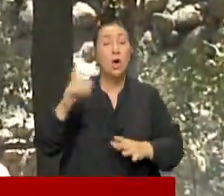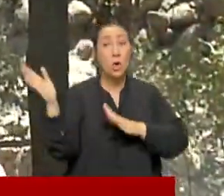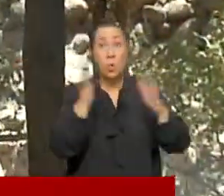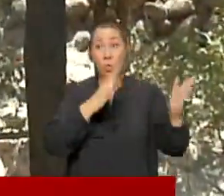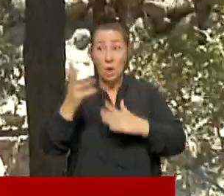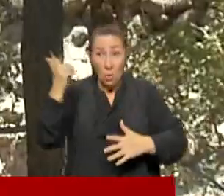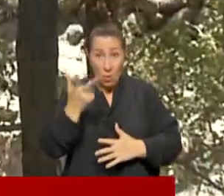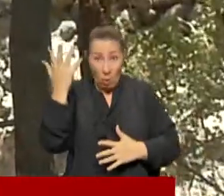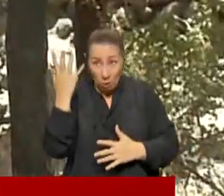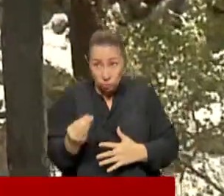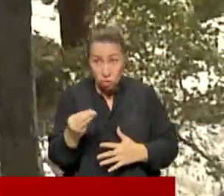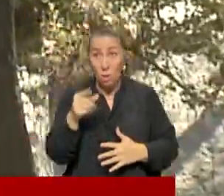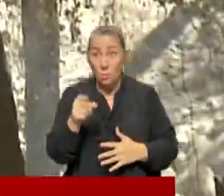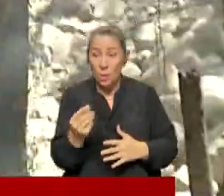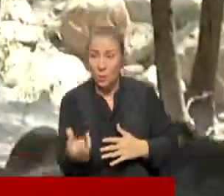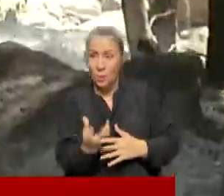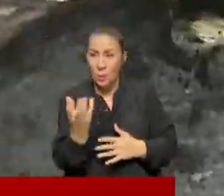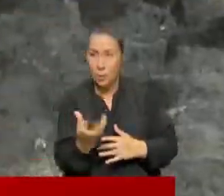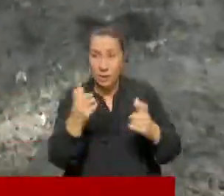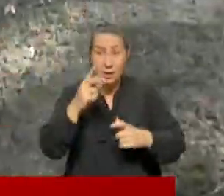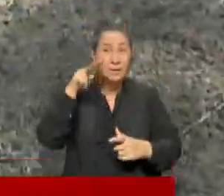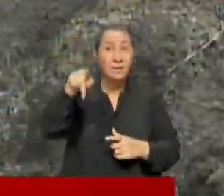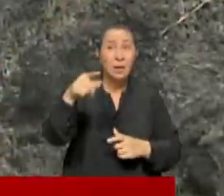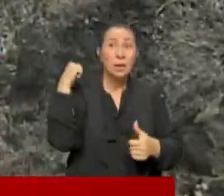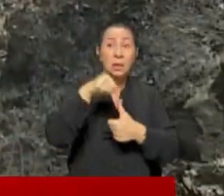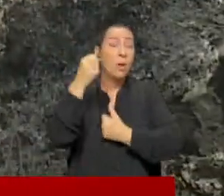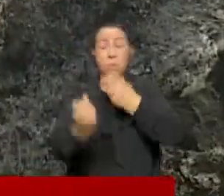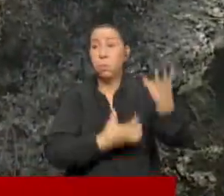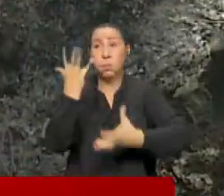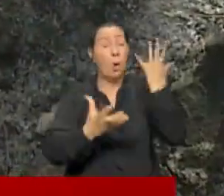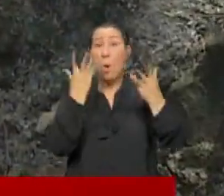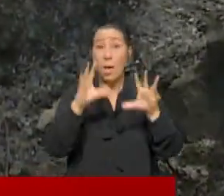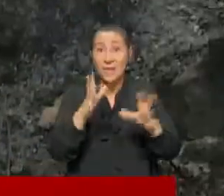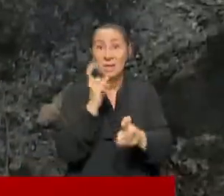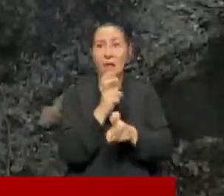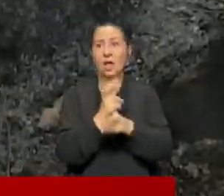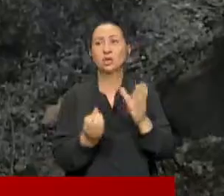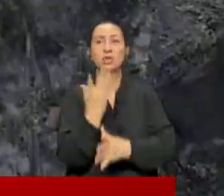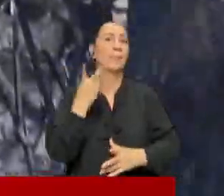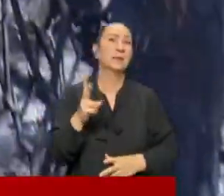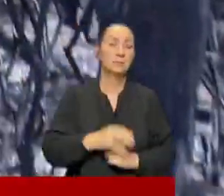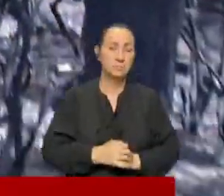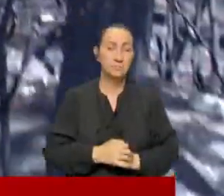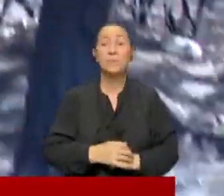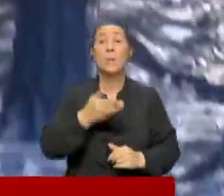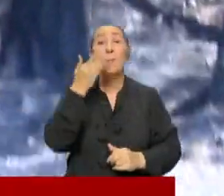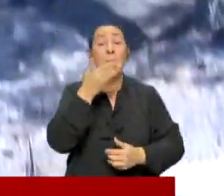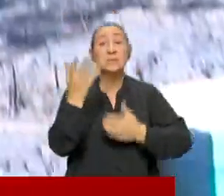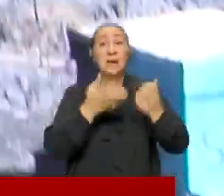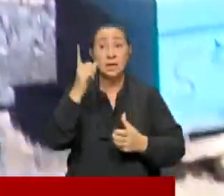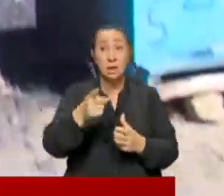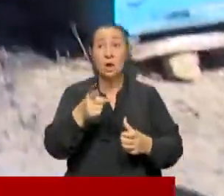Rüzgarın şiddetlenmesiyle birlikte bu tüten bölgeler yeniden alev alabilir ve risk ortaya çıkabilir. Marmaris